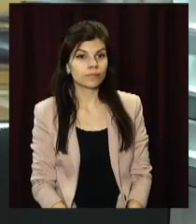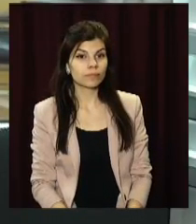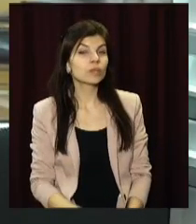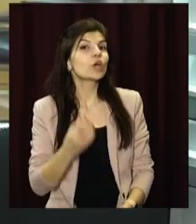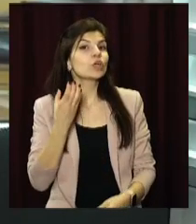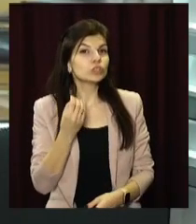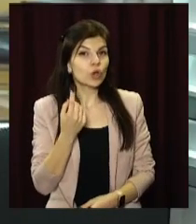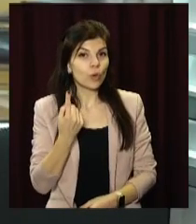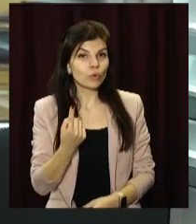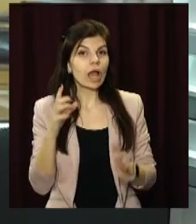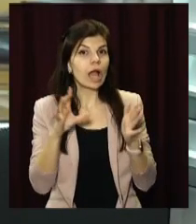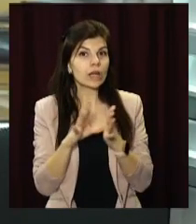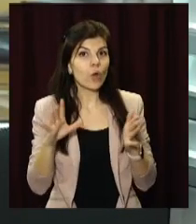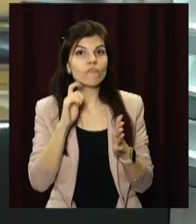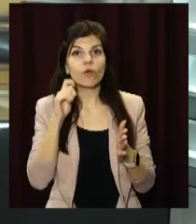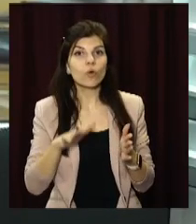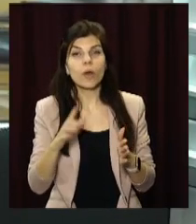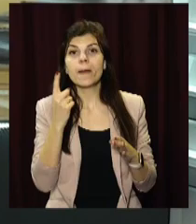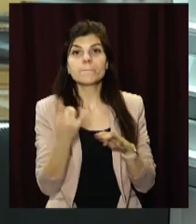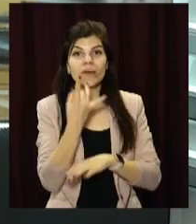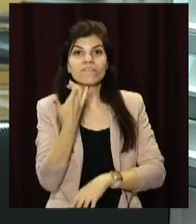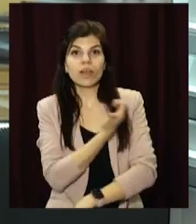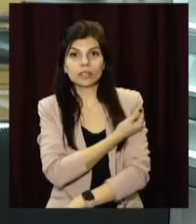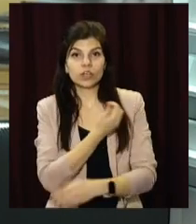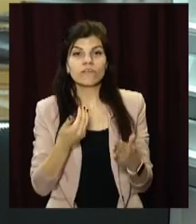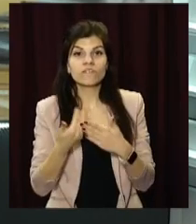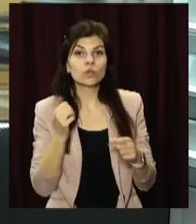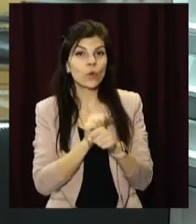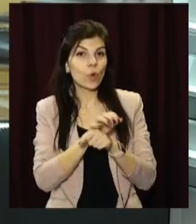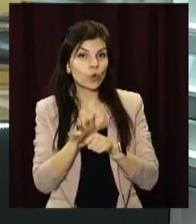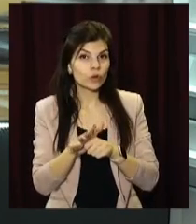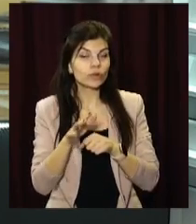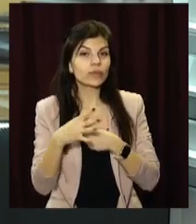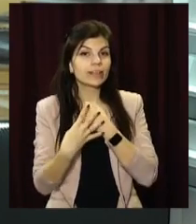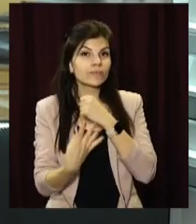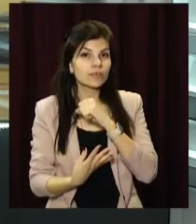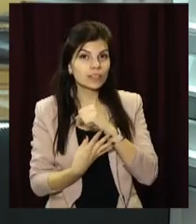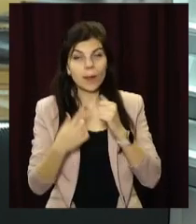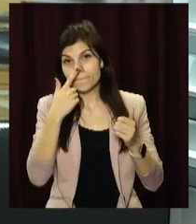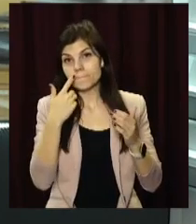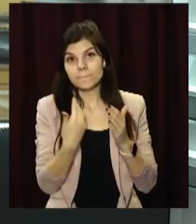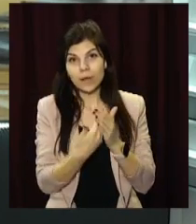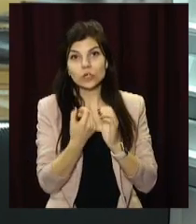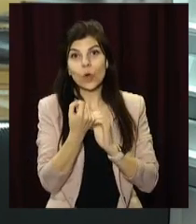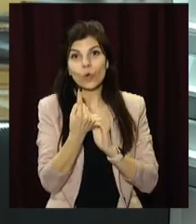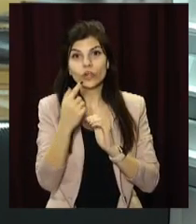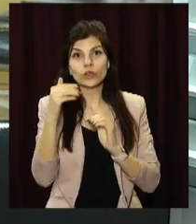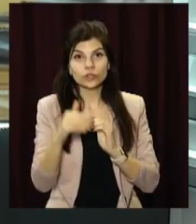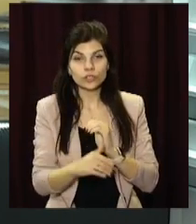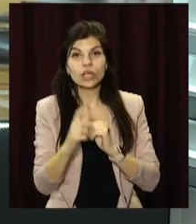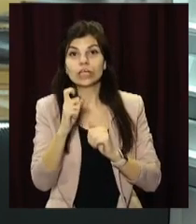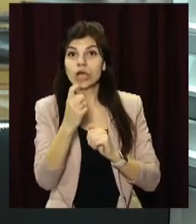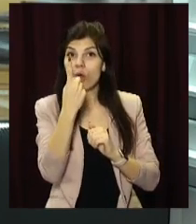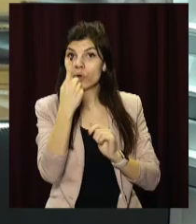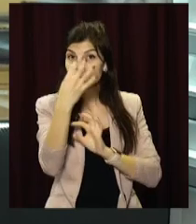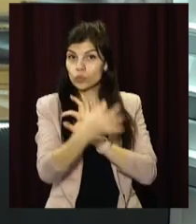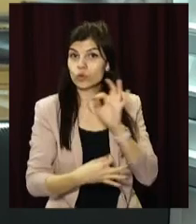Ще один національний рекорд. В Україні вперше вакцинували від коронавірусу COVID-19 майже 11 тисяч людей за